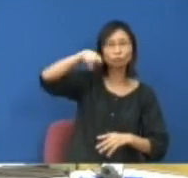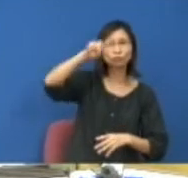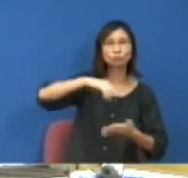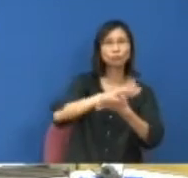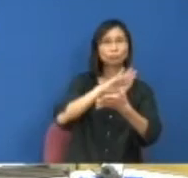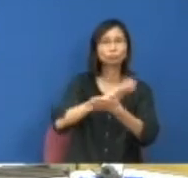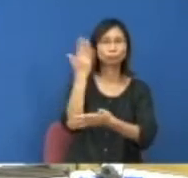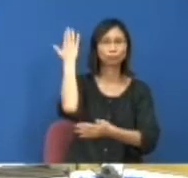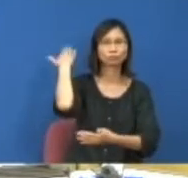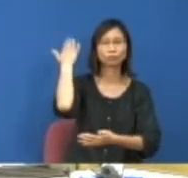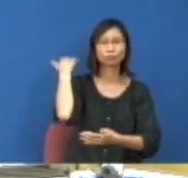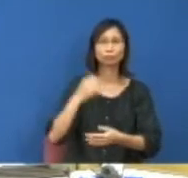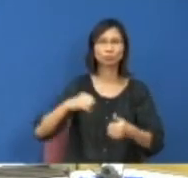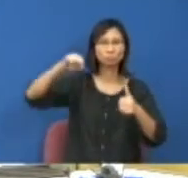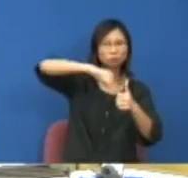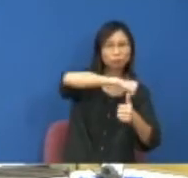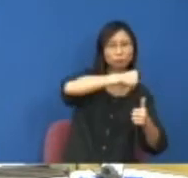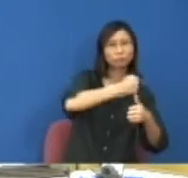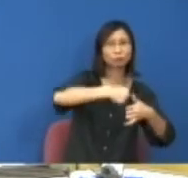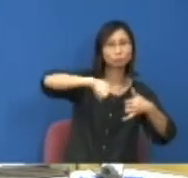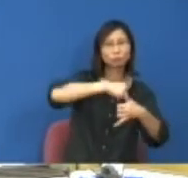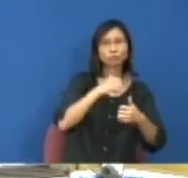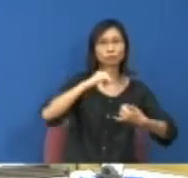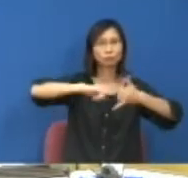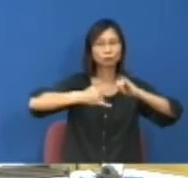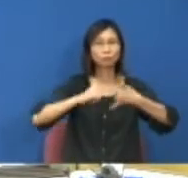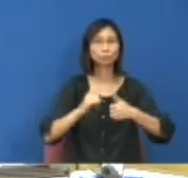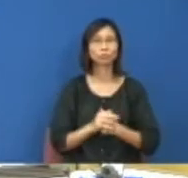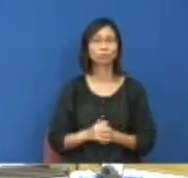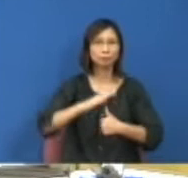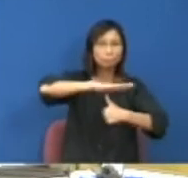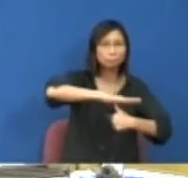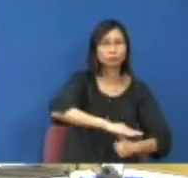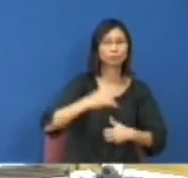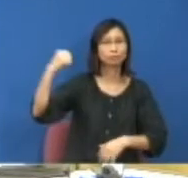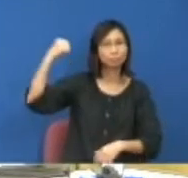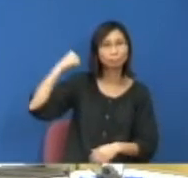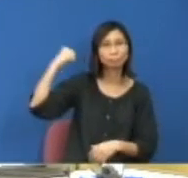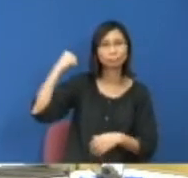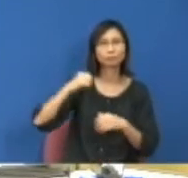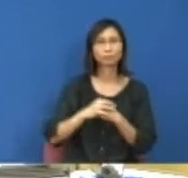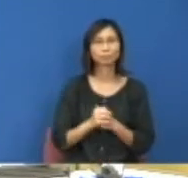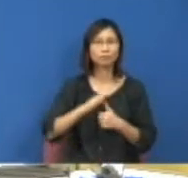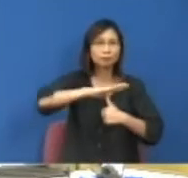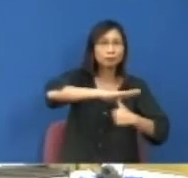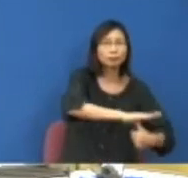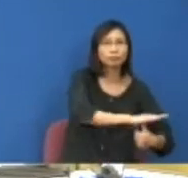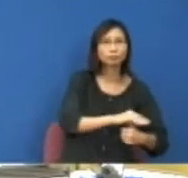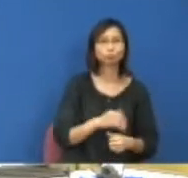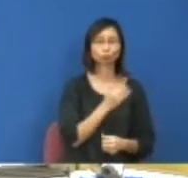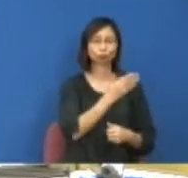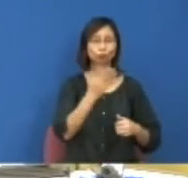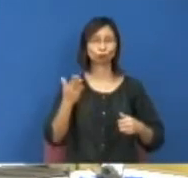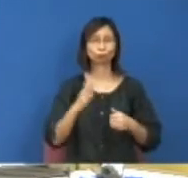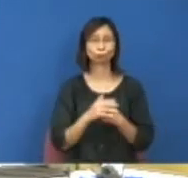或者係用呢一個強制性嘅力量去迫使其他人就範，其實